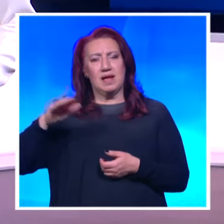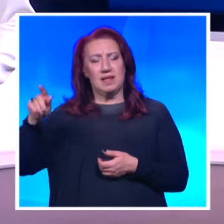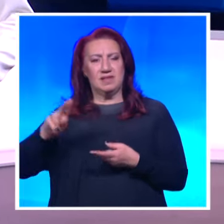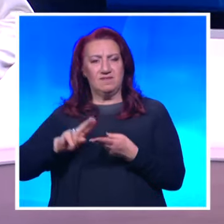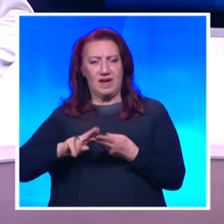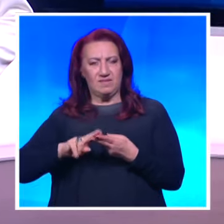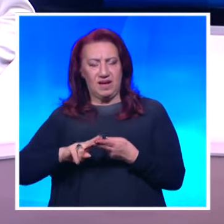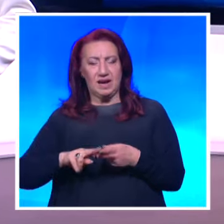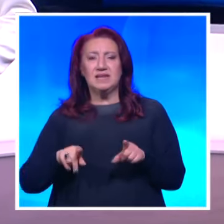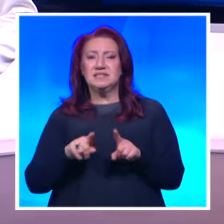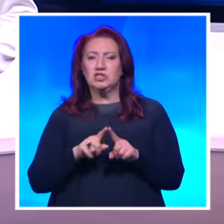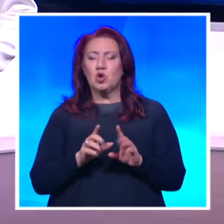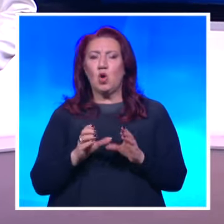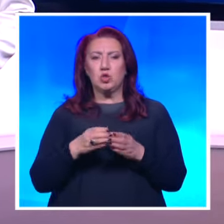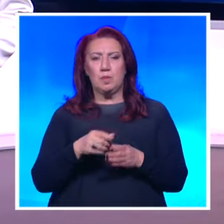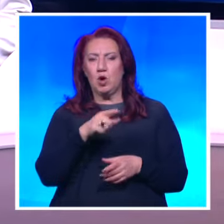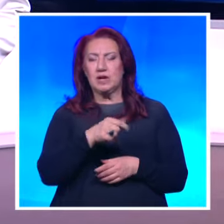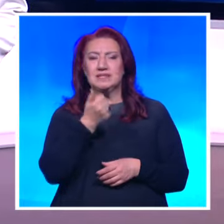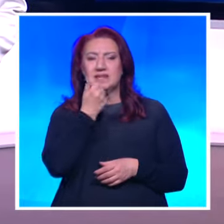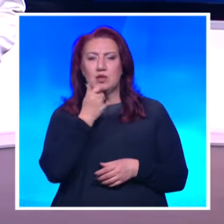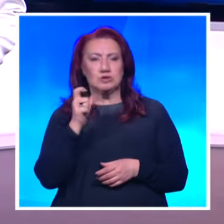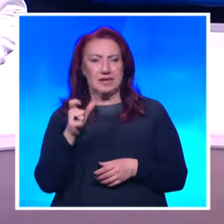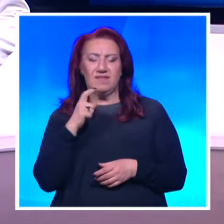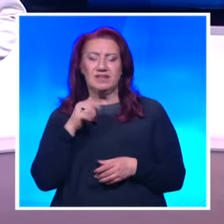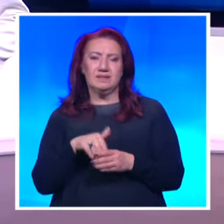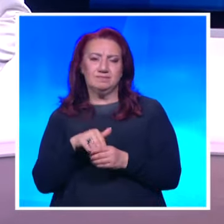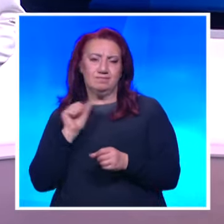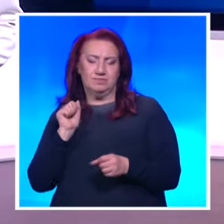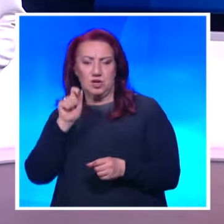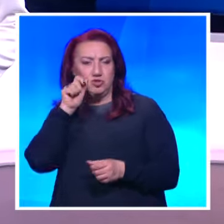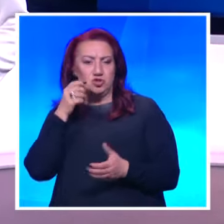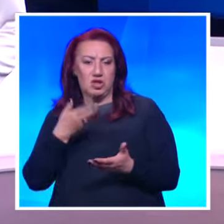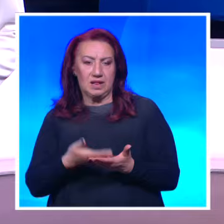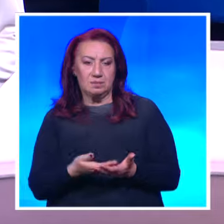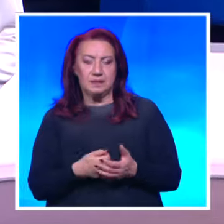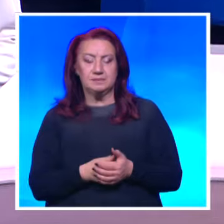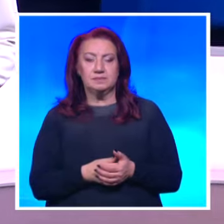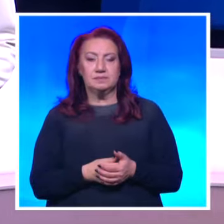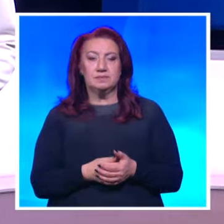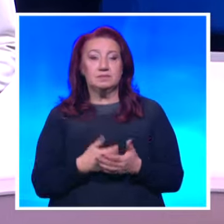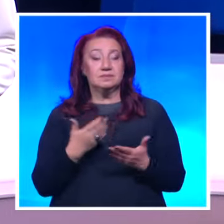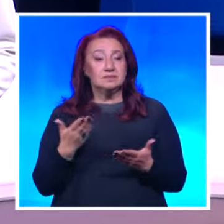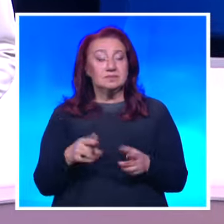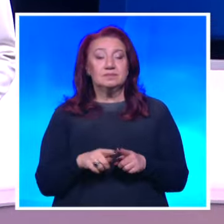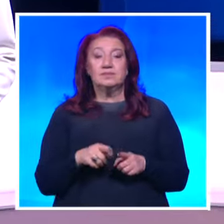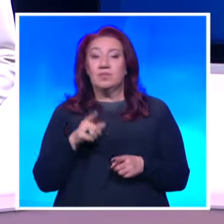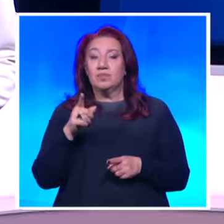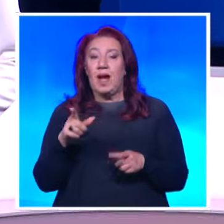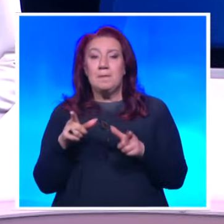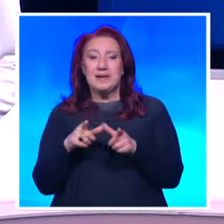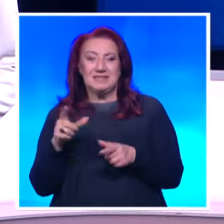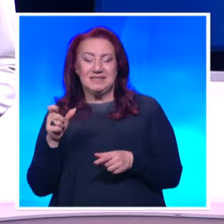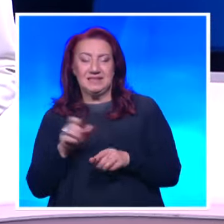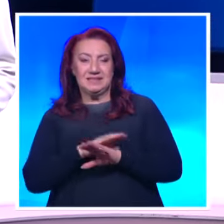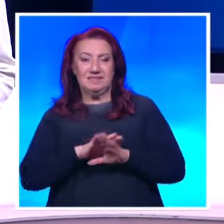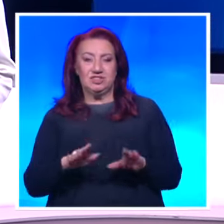отборът от село Скравена. Нов удар по шампионските амбиции на Ливърпул във Висшата лига. Мърсисайдци завършиха 2-2 като